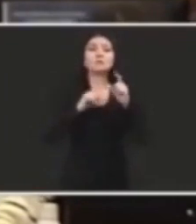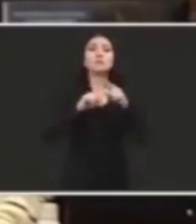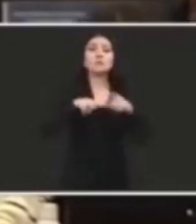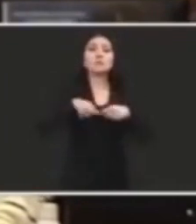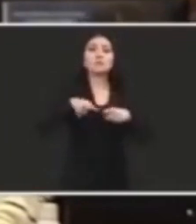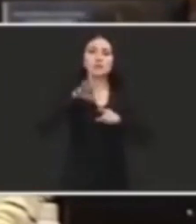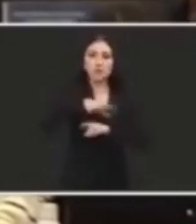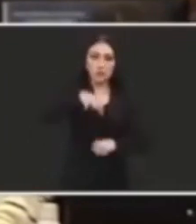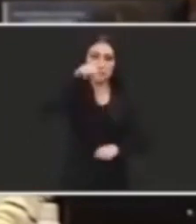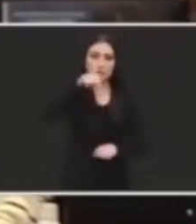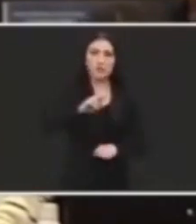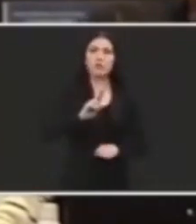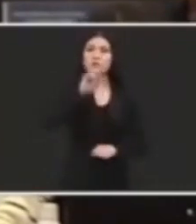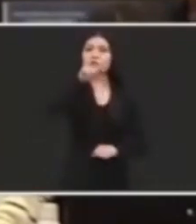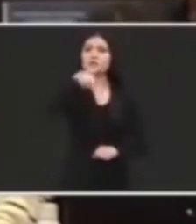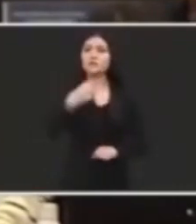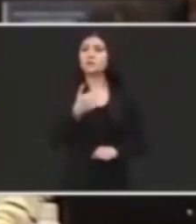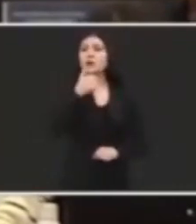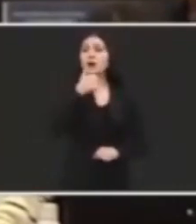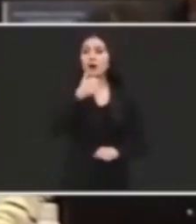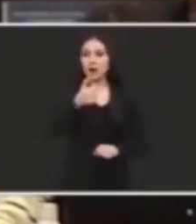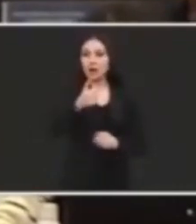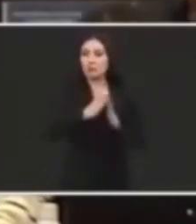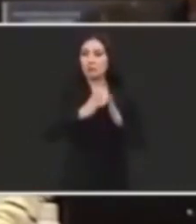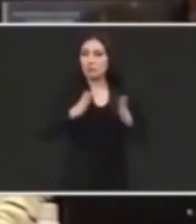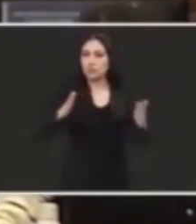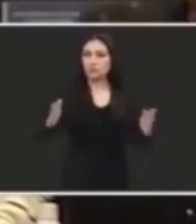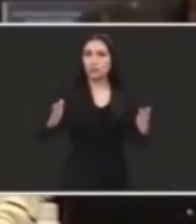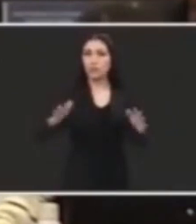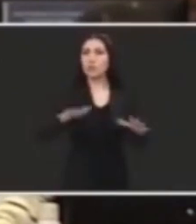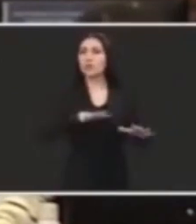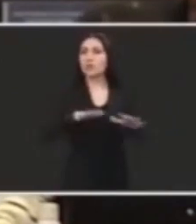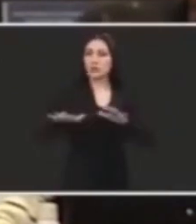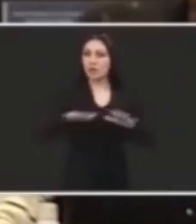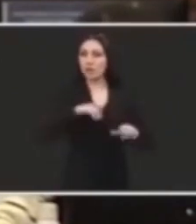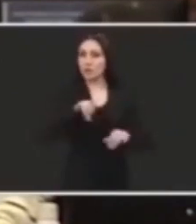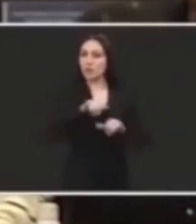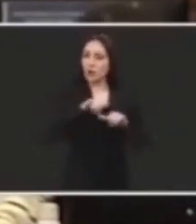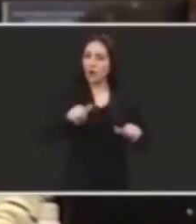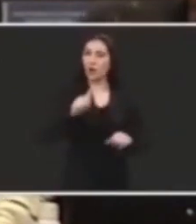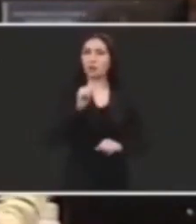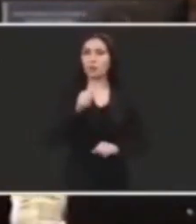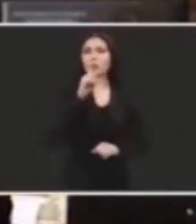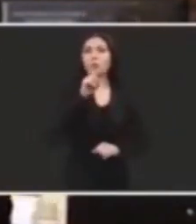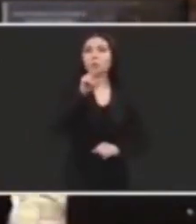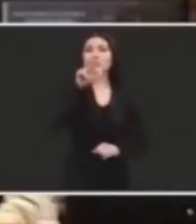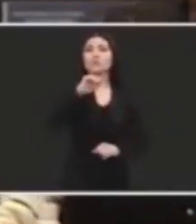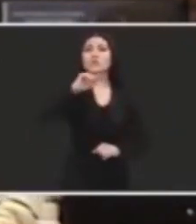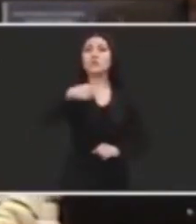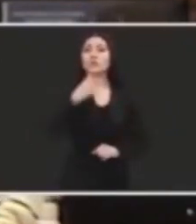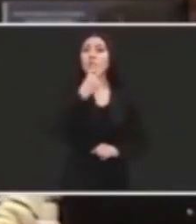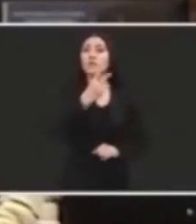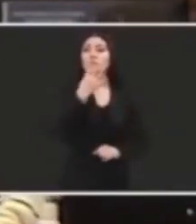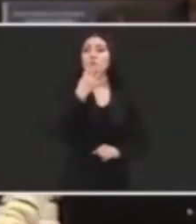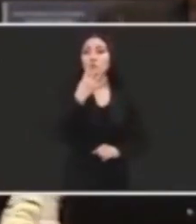diyecekler. Gelecekler bunu müzakere edecekler. Belki karşı çıkacaklar. Belki değiştirecekler. Değil mi? Normal şartlarda böyle olması gerekmez mi? Eğer